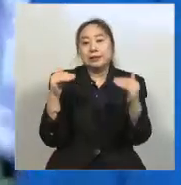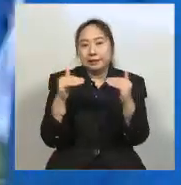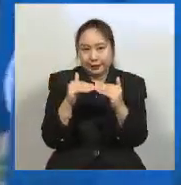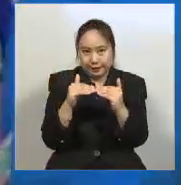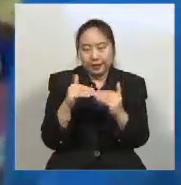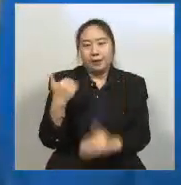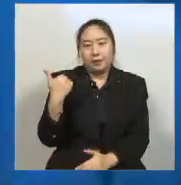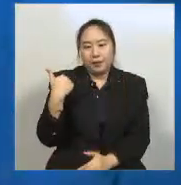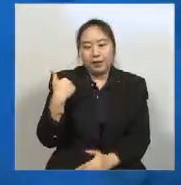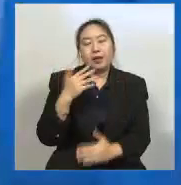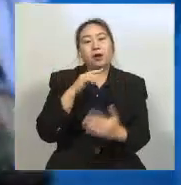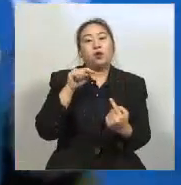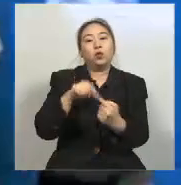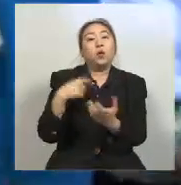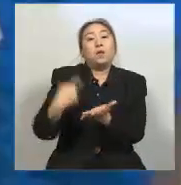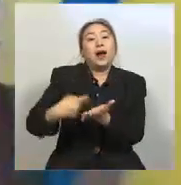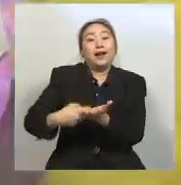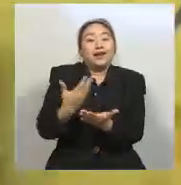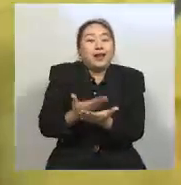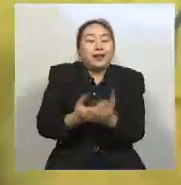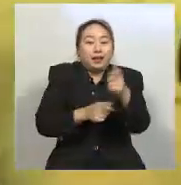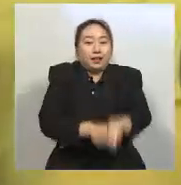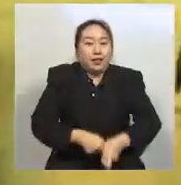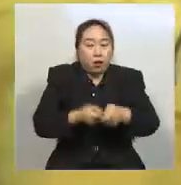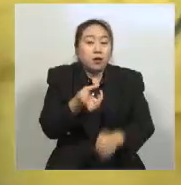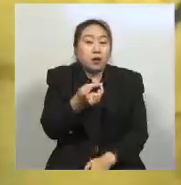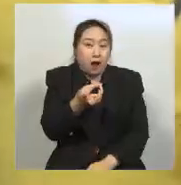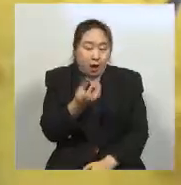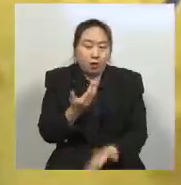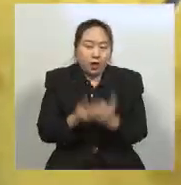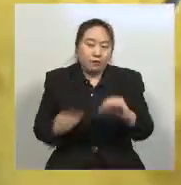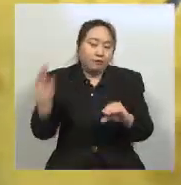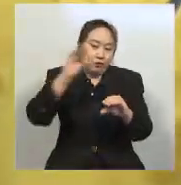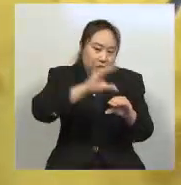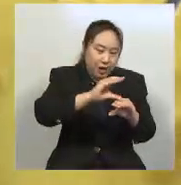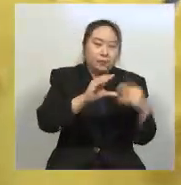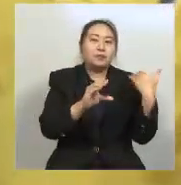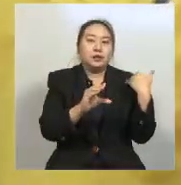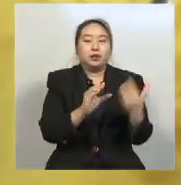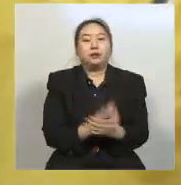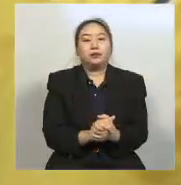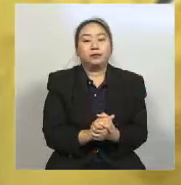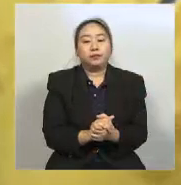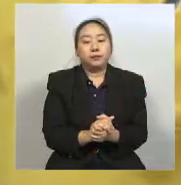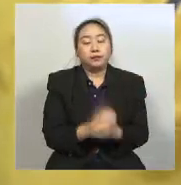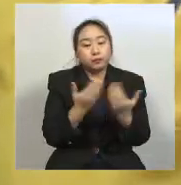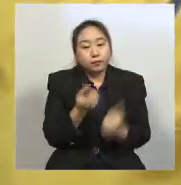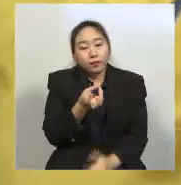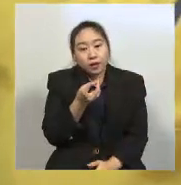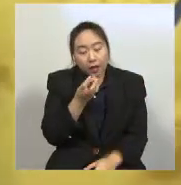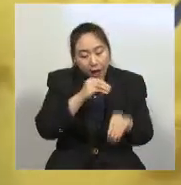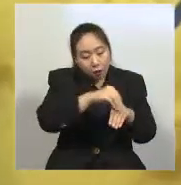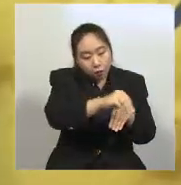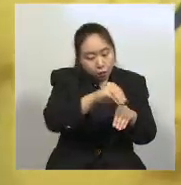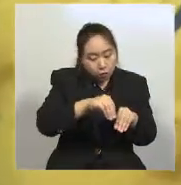จากนโยบายประกันรายได้เกษตรกรผู้ปลูกข้าวอยู่นะครับรวมทั้งแม้แต่จะปลูกข้าวไว้กินเ